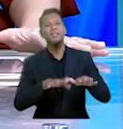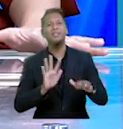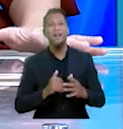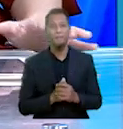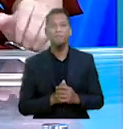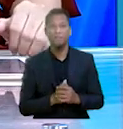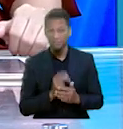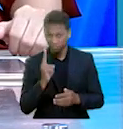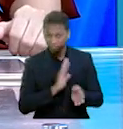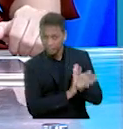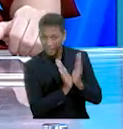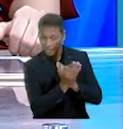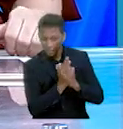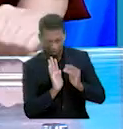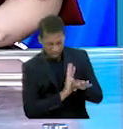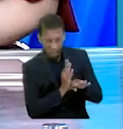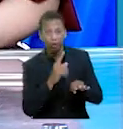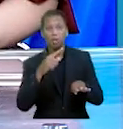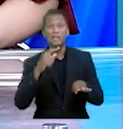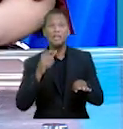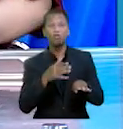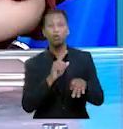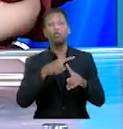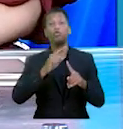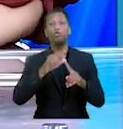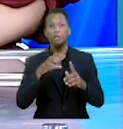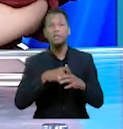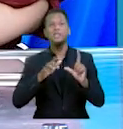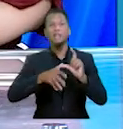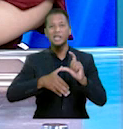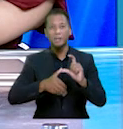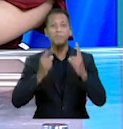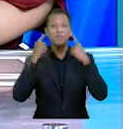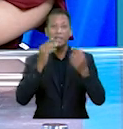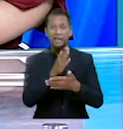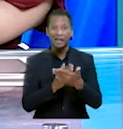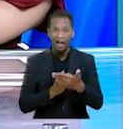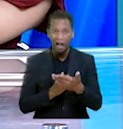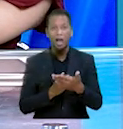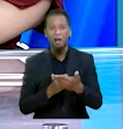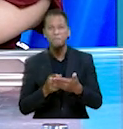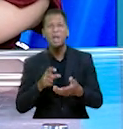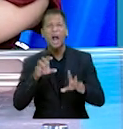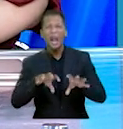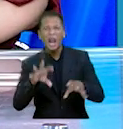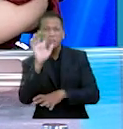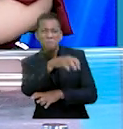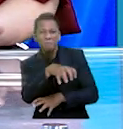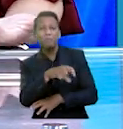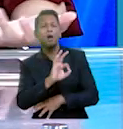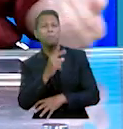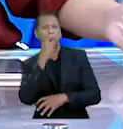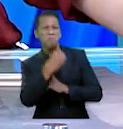kedua ekor hiu tutul sepanjang 6 meter terdampar di pantai Cilacap Jawa Tengah karena ada alat berat dan menghindari bau busuk warga